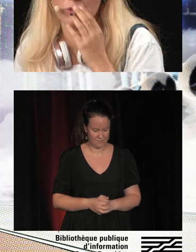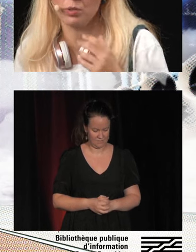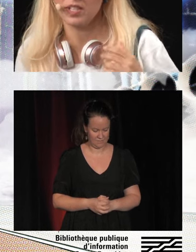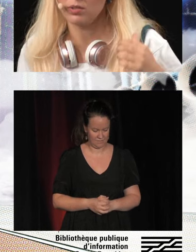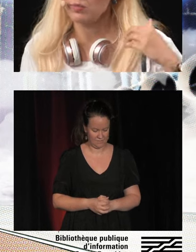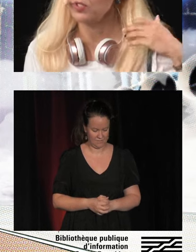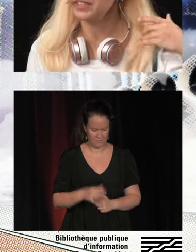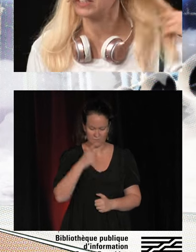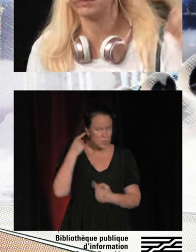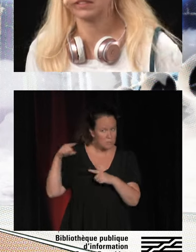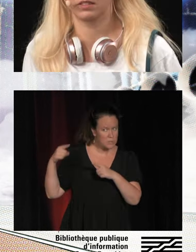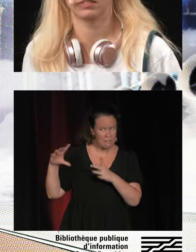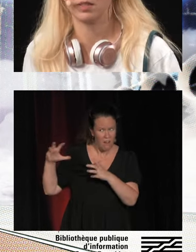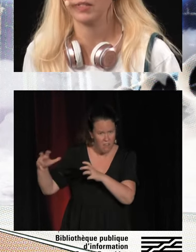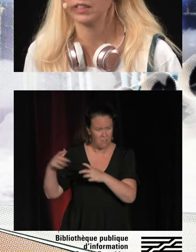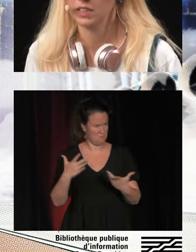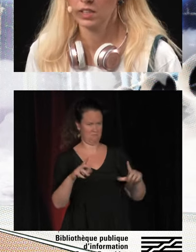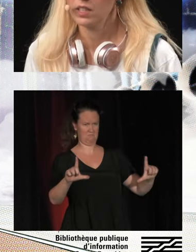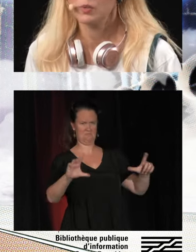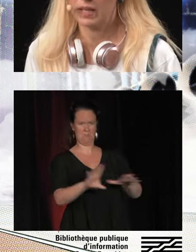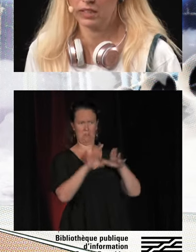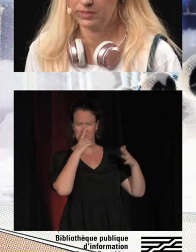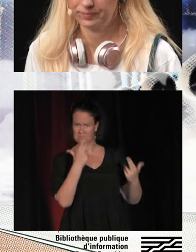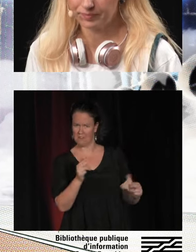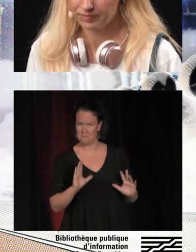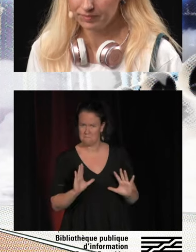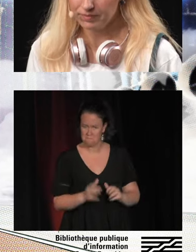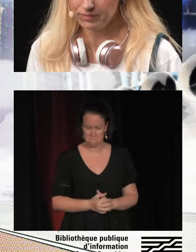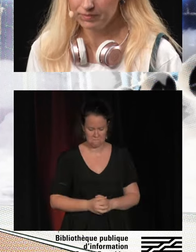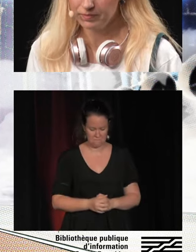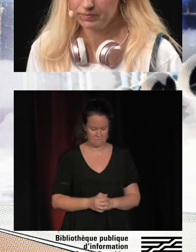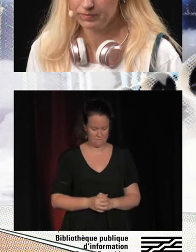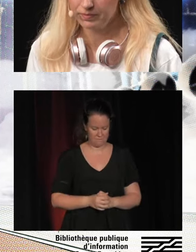Après, j'ai l'impression que c'est que la musique, hein, mais c'est bizarre. C'est pas grave.